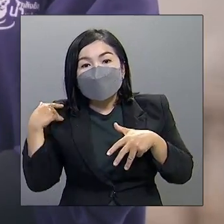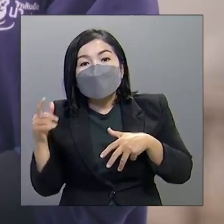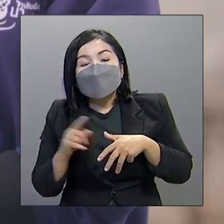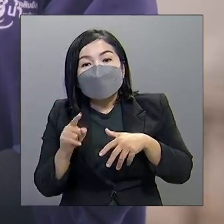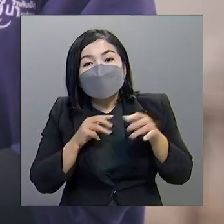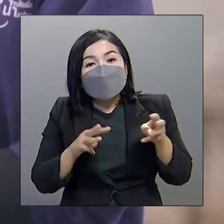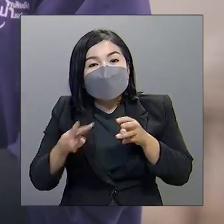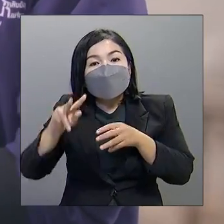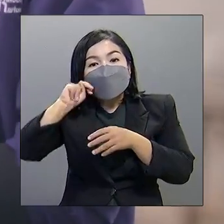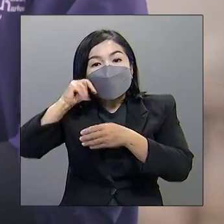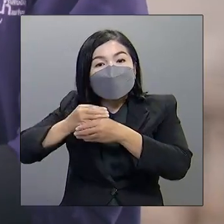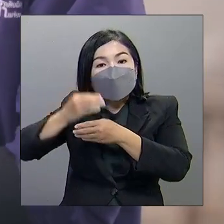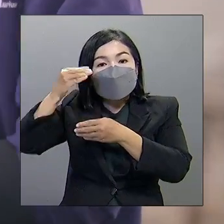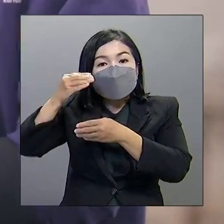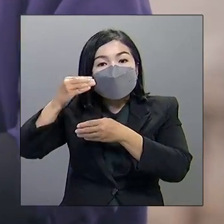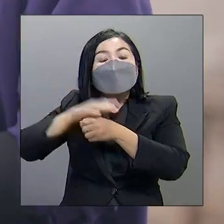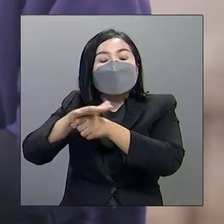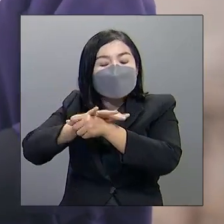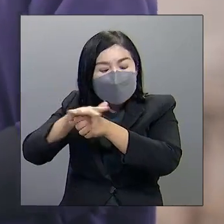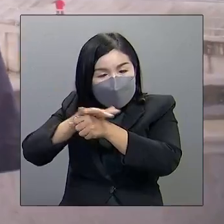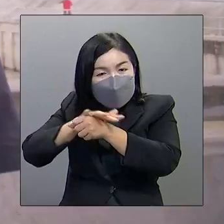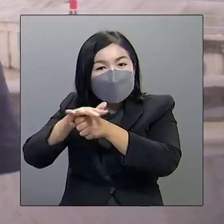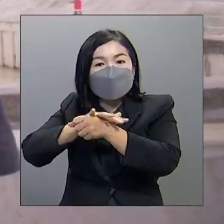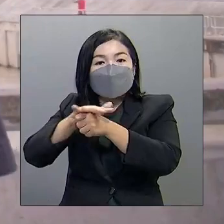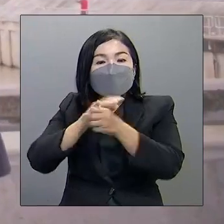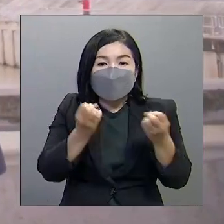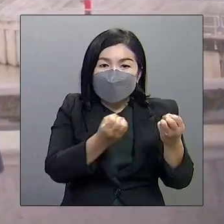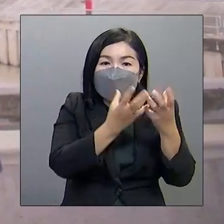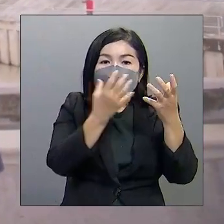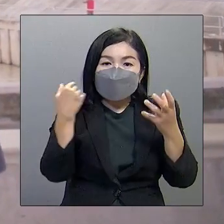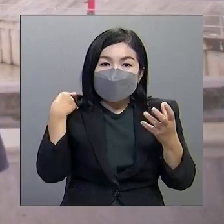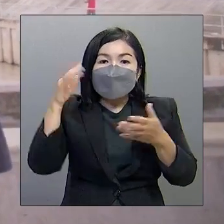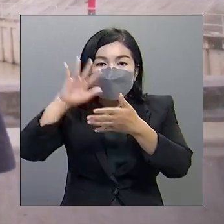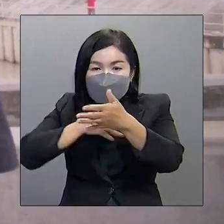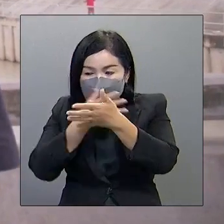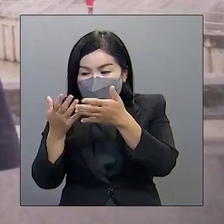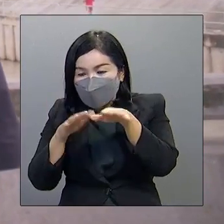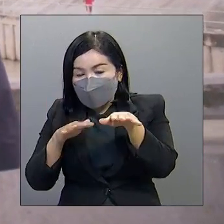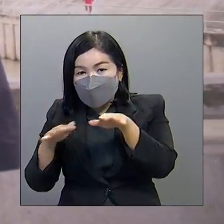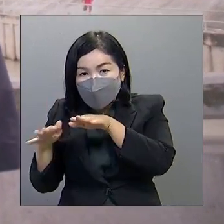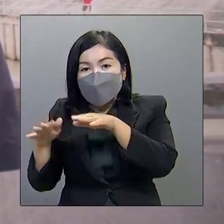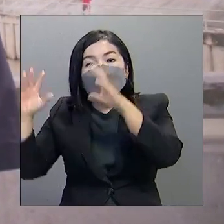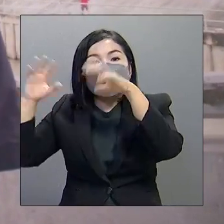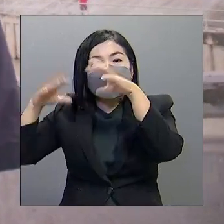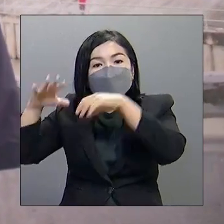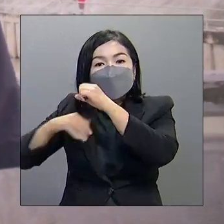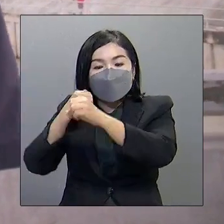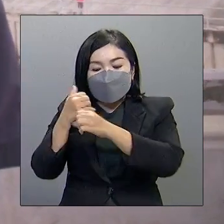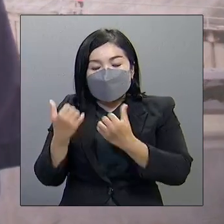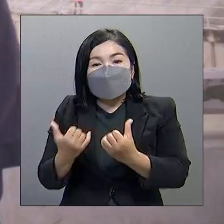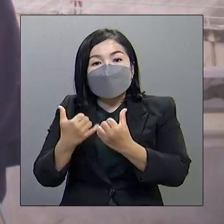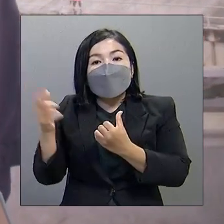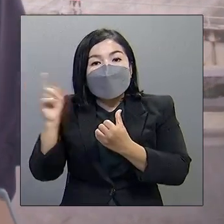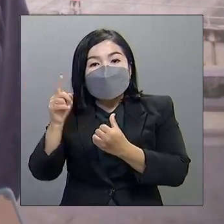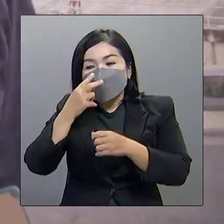องมีการระบายน้ำเท่าที่คลองจะรับไหว1ใน13มาตรการในการเตรียมการรองรับฤดูฝนของปีนี้ก็คือเรา